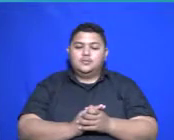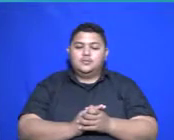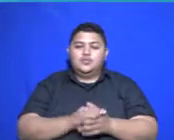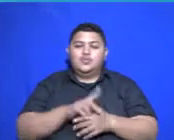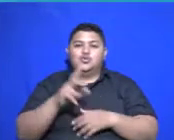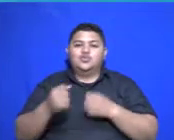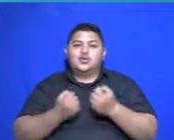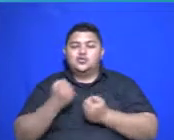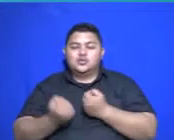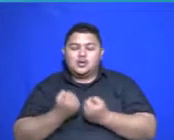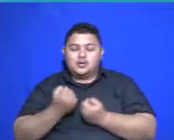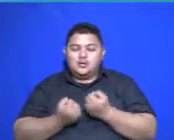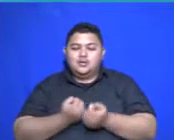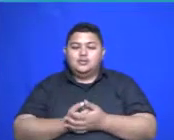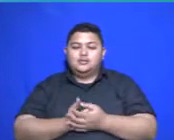kewirausahaan.